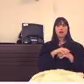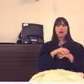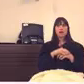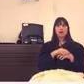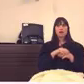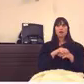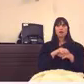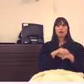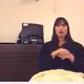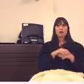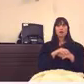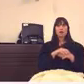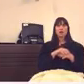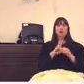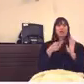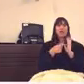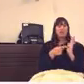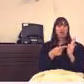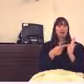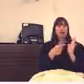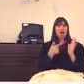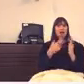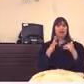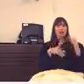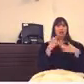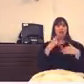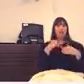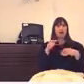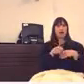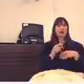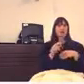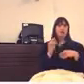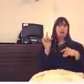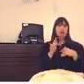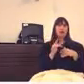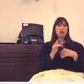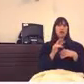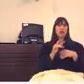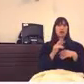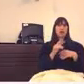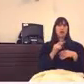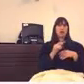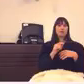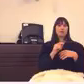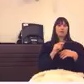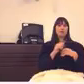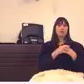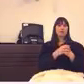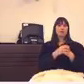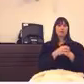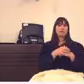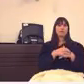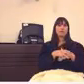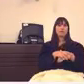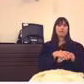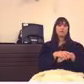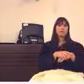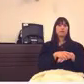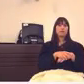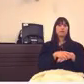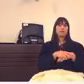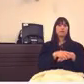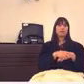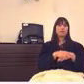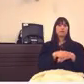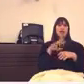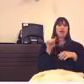אני, אלי, אני לא מתכוון לדבר אם אתם תתפרצו לדבריי, אני לא חבר מועצה. אלי, תן לה להביע את דבריו, אם